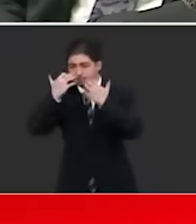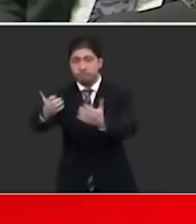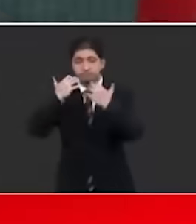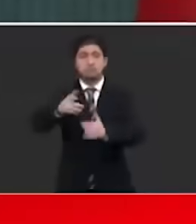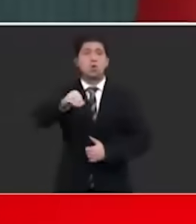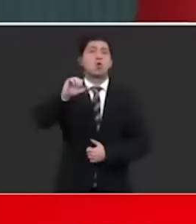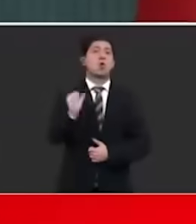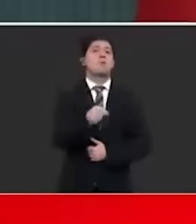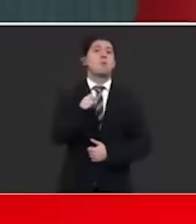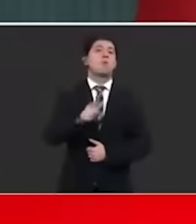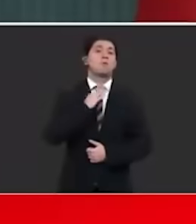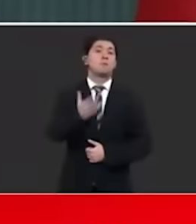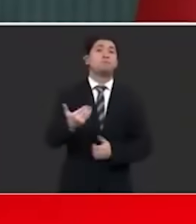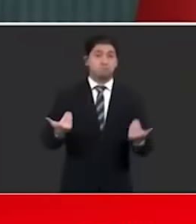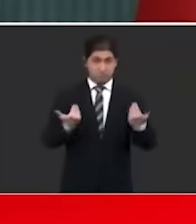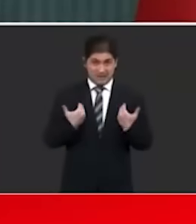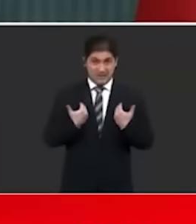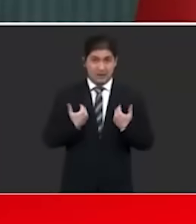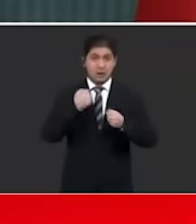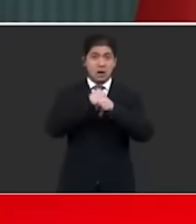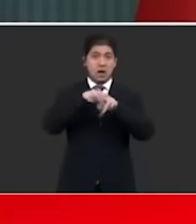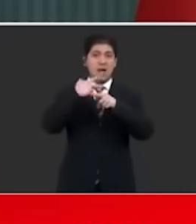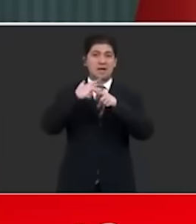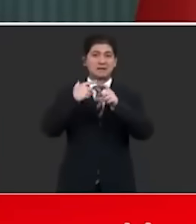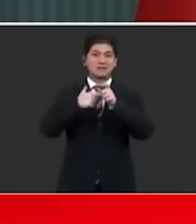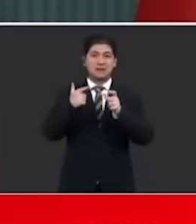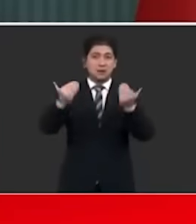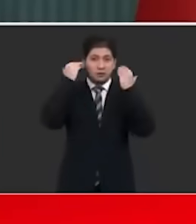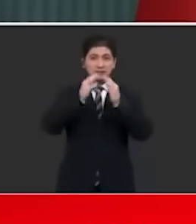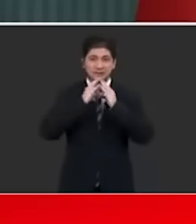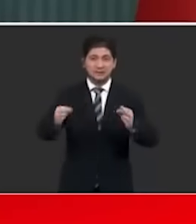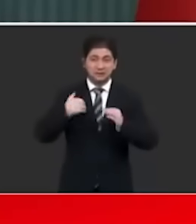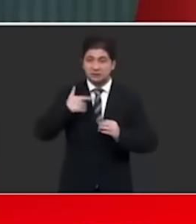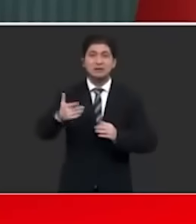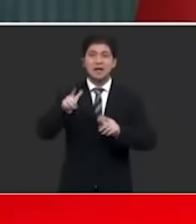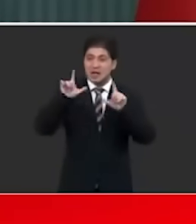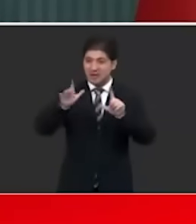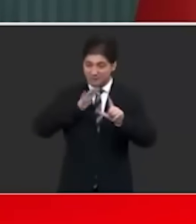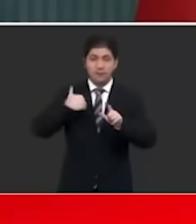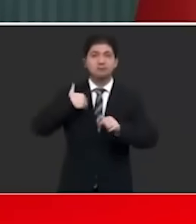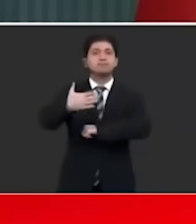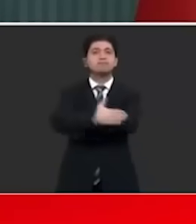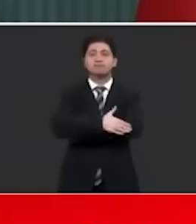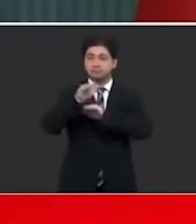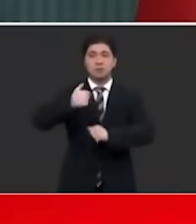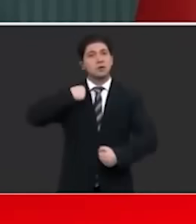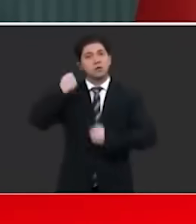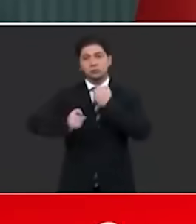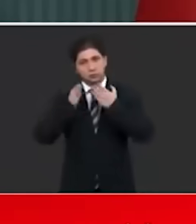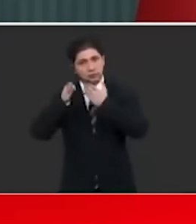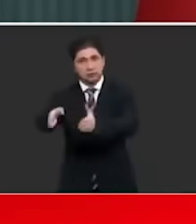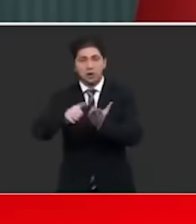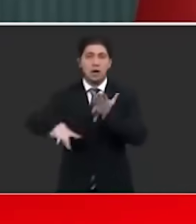getirebilir. Biz de Gazze'li mazlumların imdadına koşarken işte bu misyonun hakkını vermeye